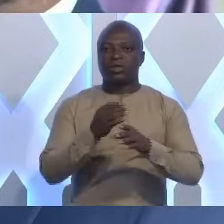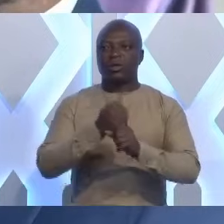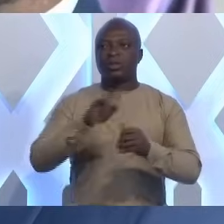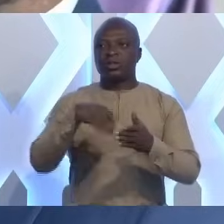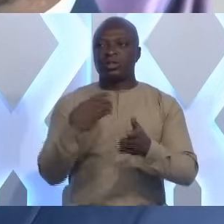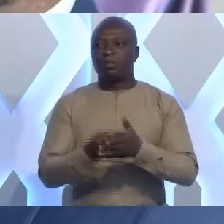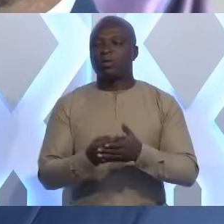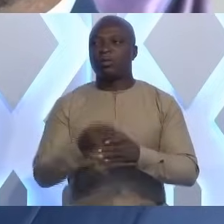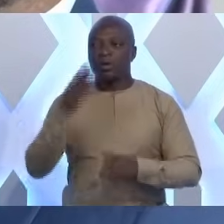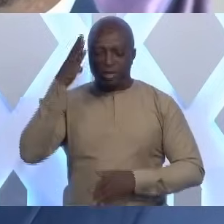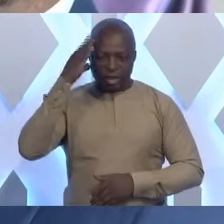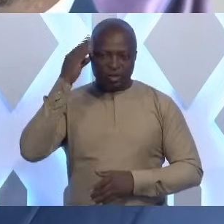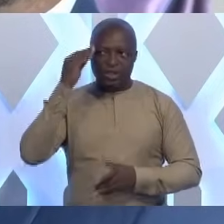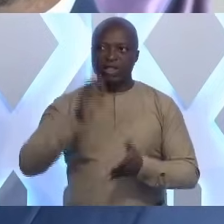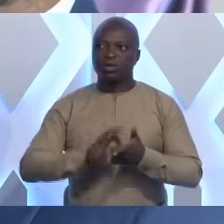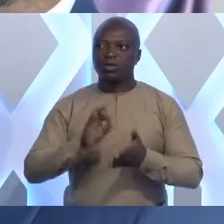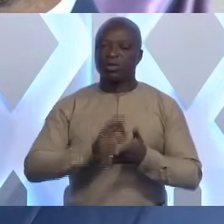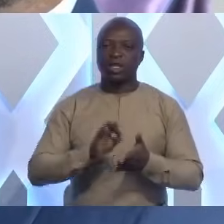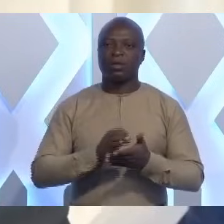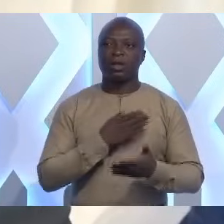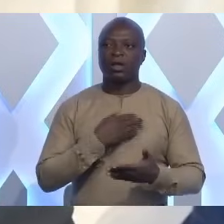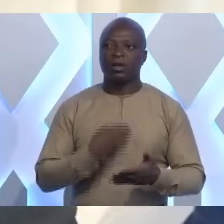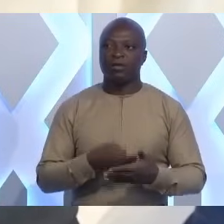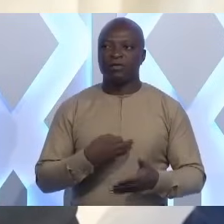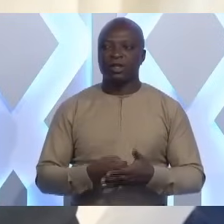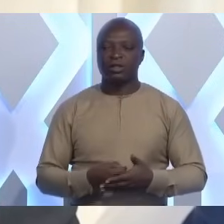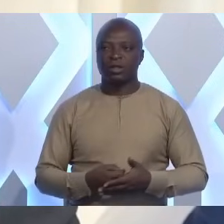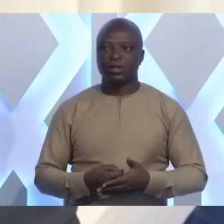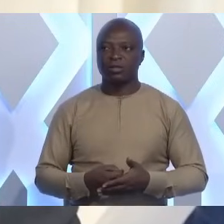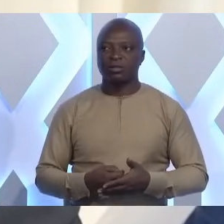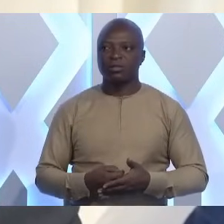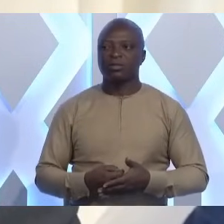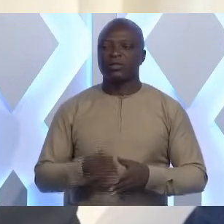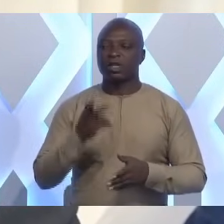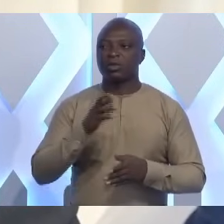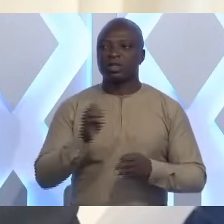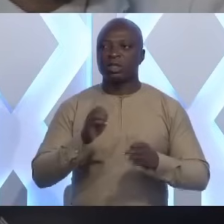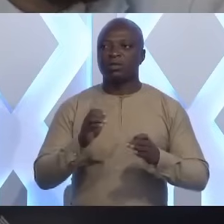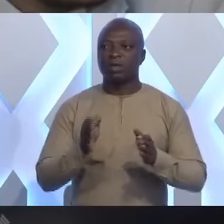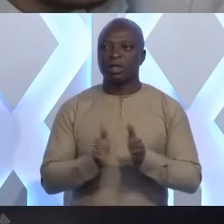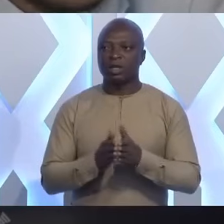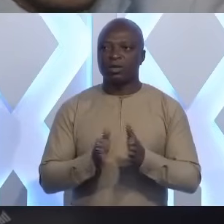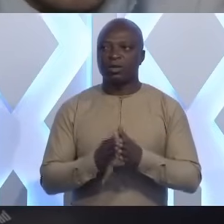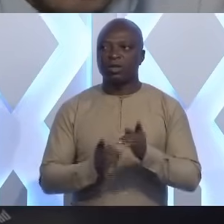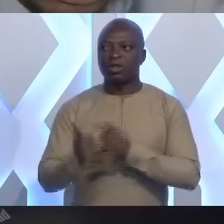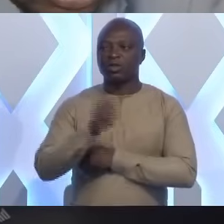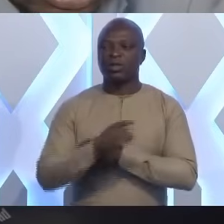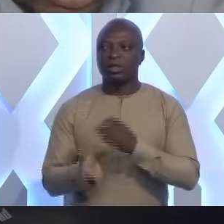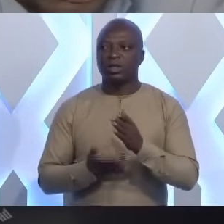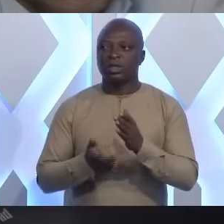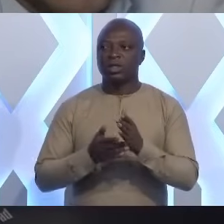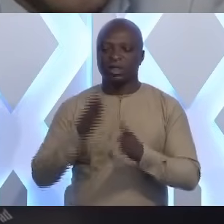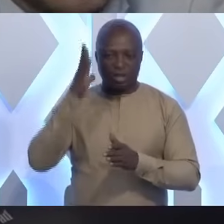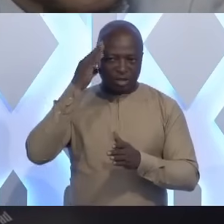diplôme d'expertise comptable et financière de l'UEMOA. C'est la troisième session des journées techniques des